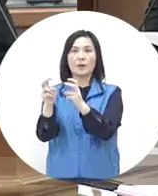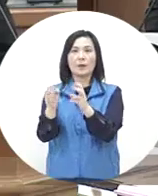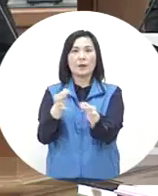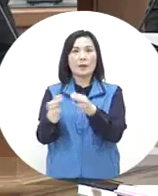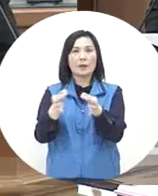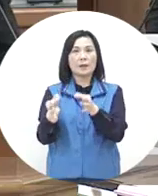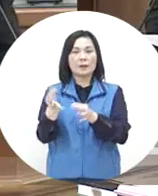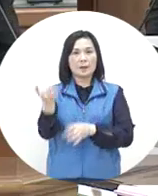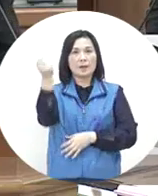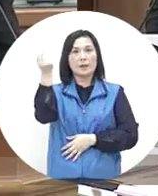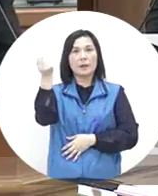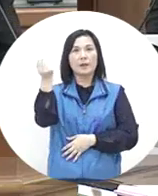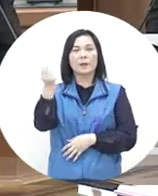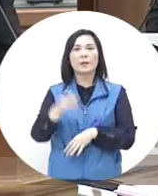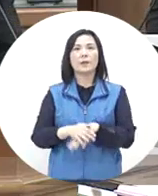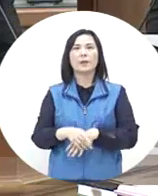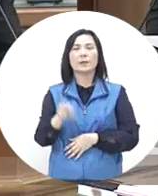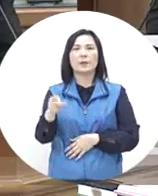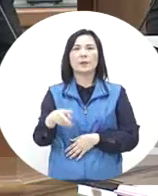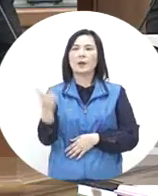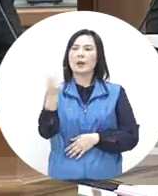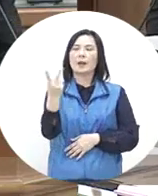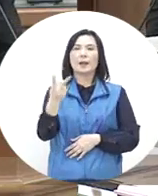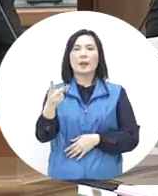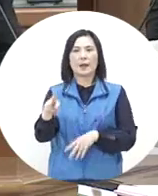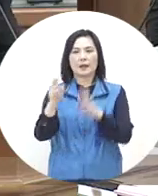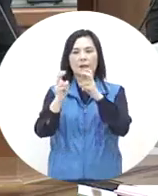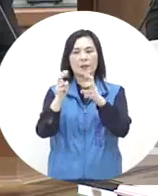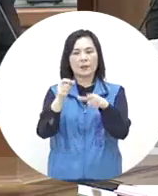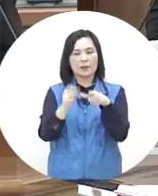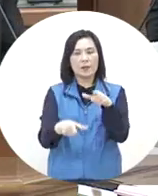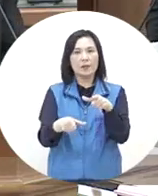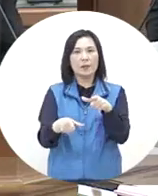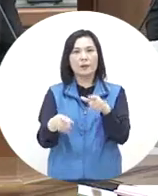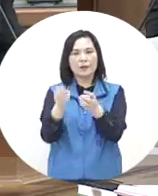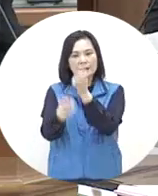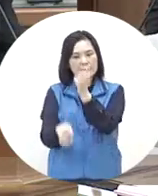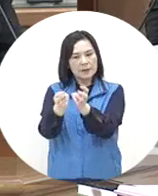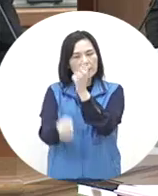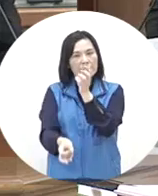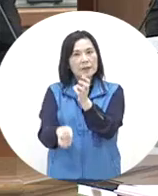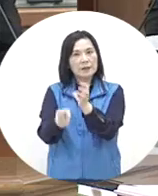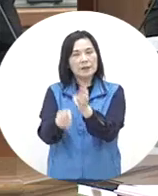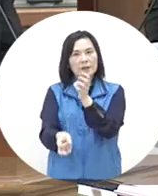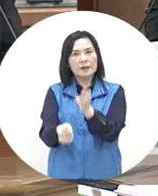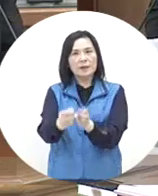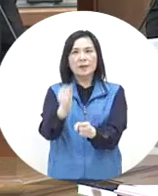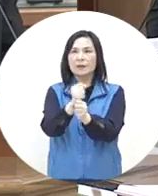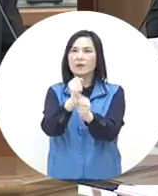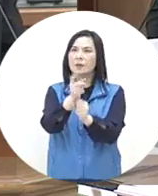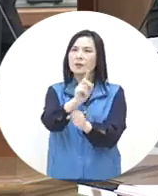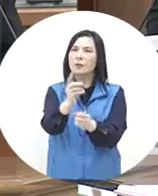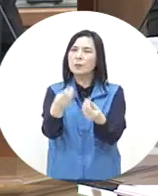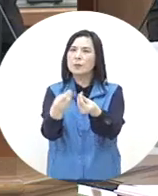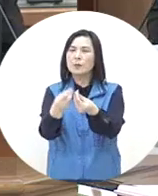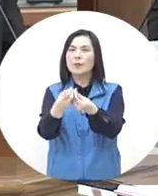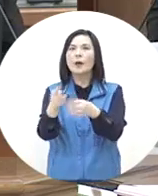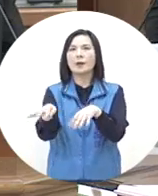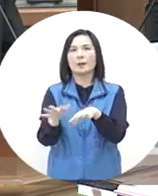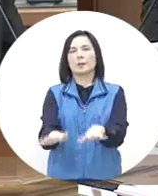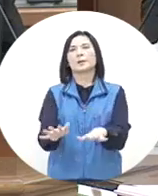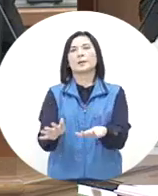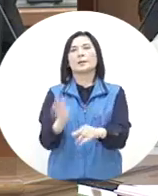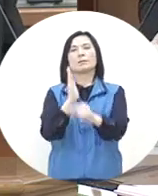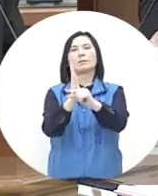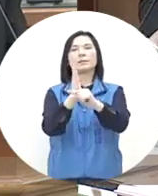局长，就是讲两个责任工作者啦，这细节要哪搞，要哪做，这爱有一个时间去做这嘛。即嘛就是咧做这个进